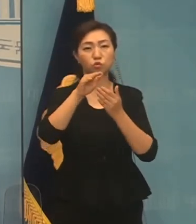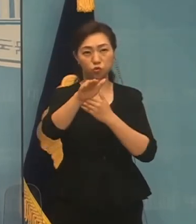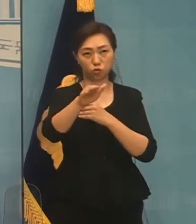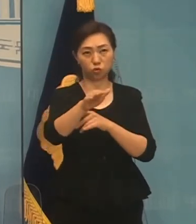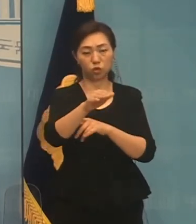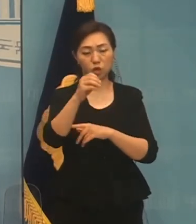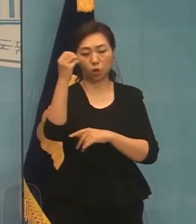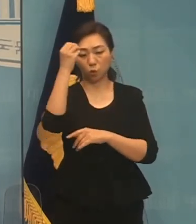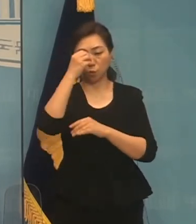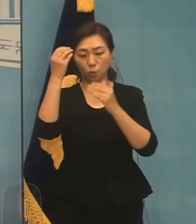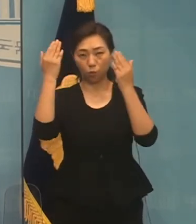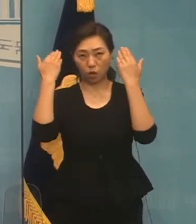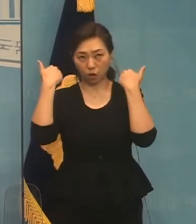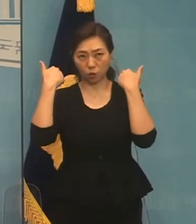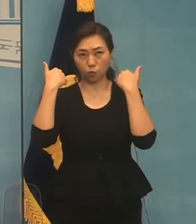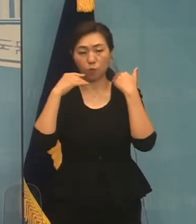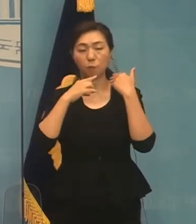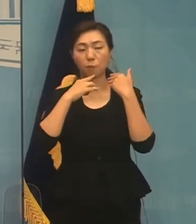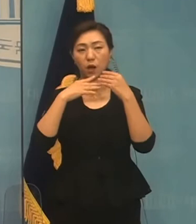고등학교만 졸업을 하더라도